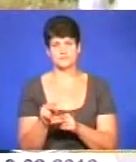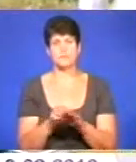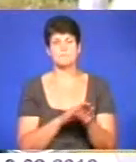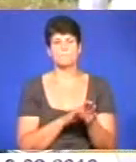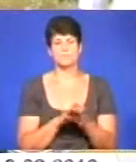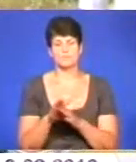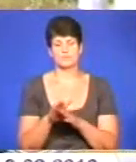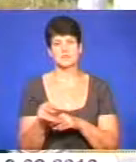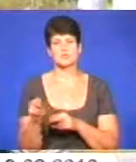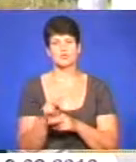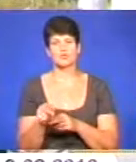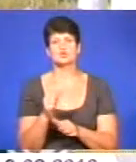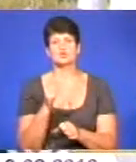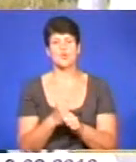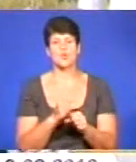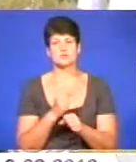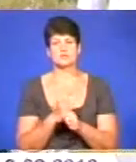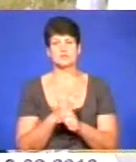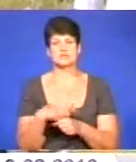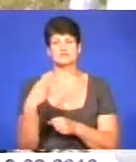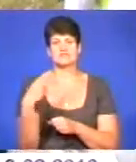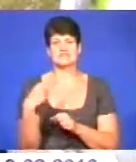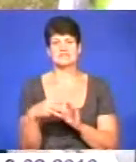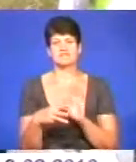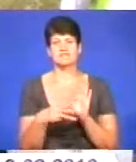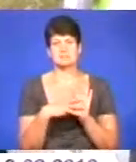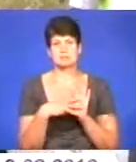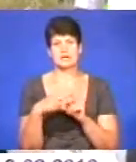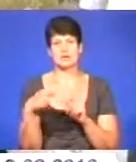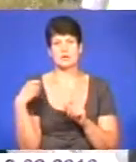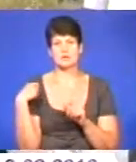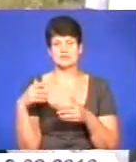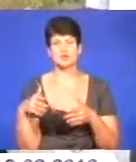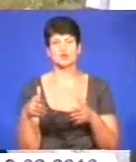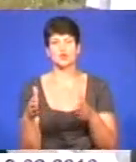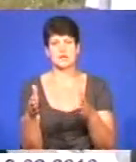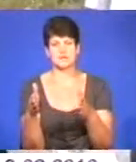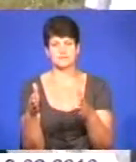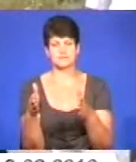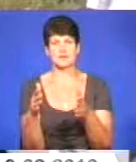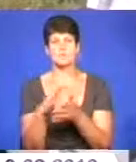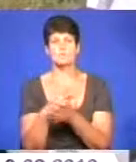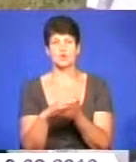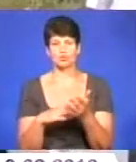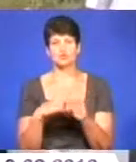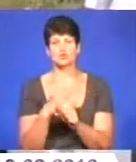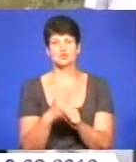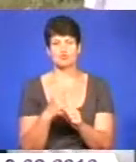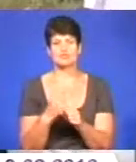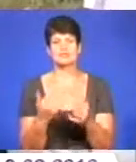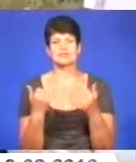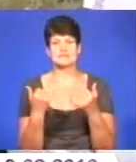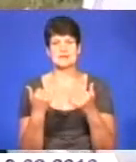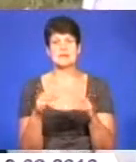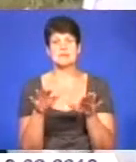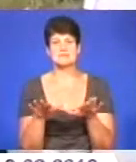ремонт зроблено на 28 кілометрах доріг. Продовжуються роботи зараз на